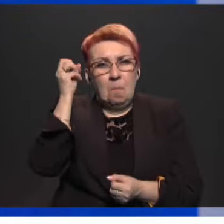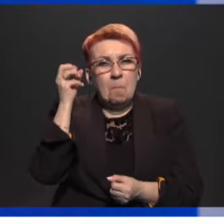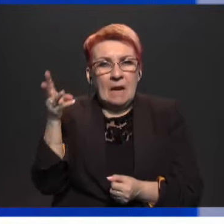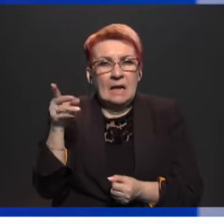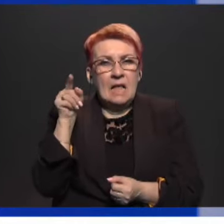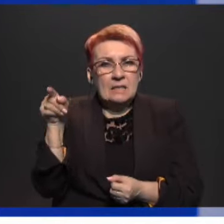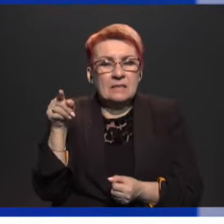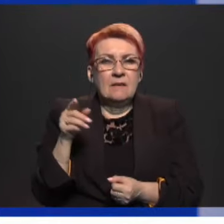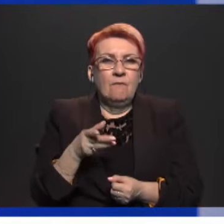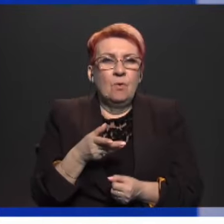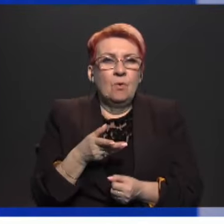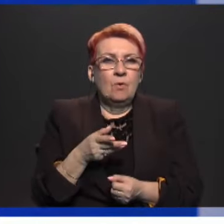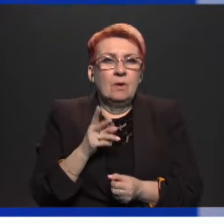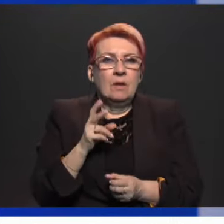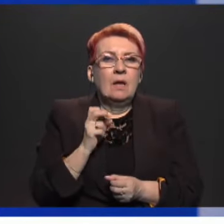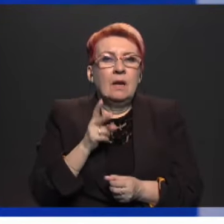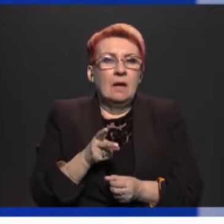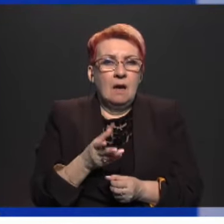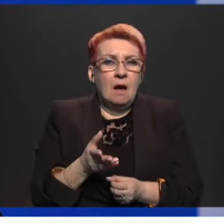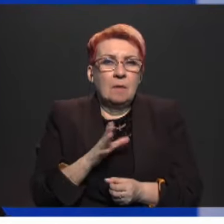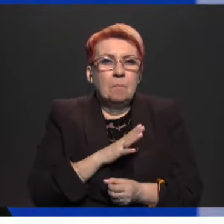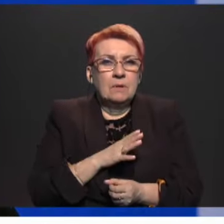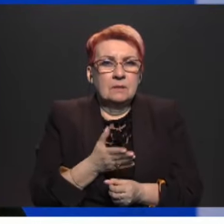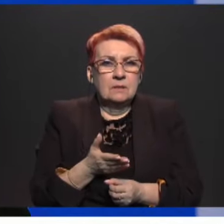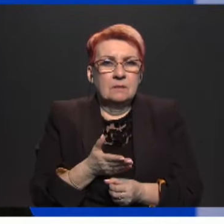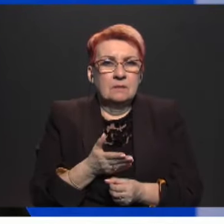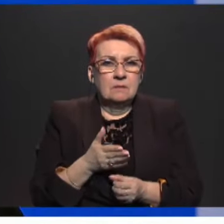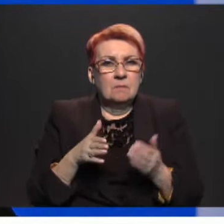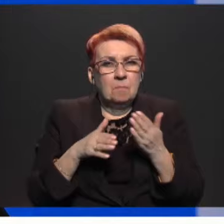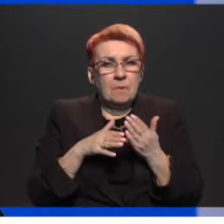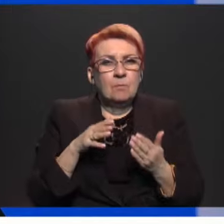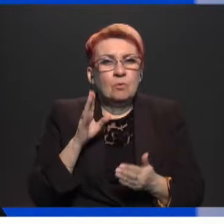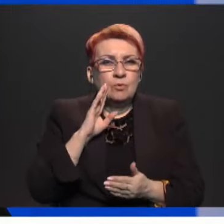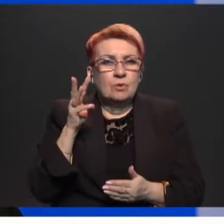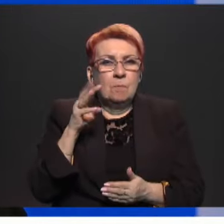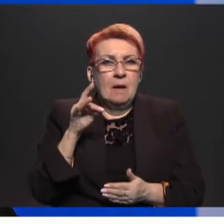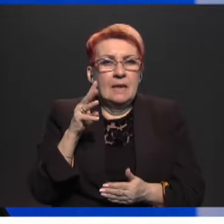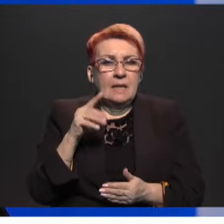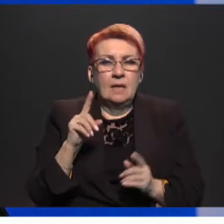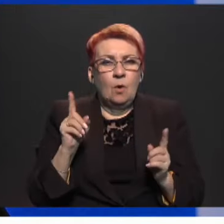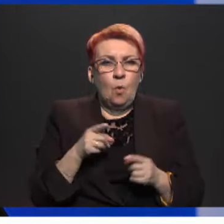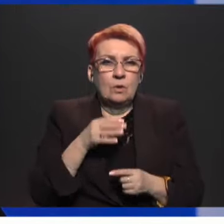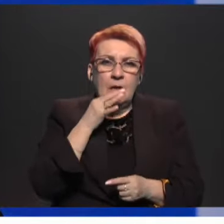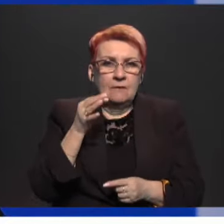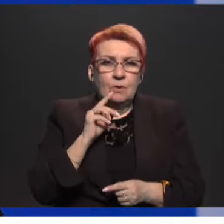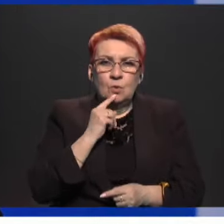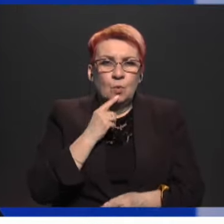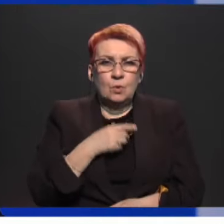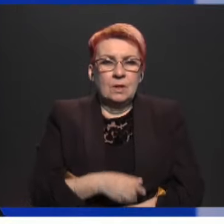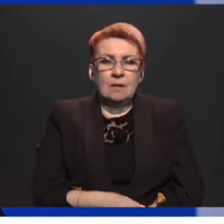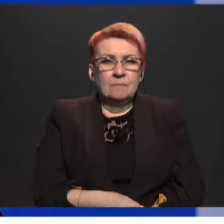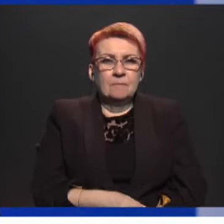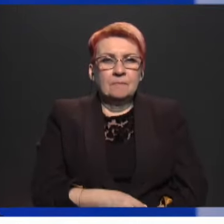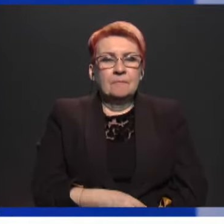вот... коротко, но помочь Марине. Вы знаете, трудно ответить на такой вопрос коротко. Во-первых, судя по тому,